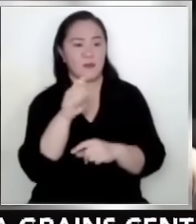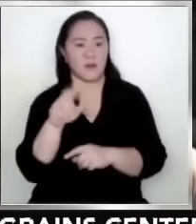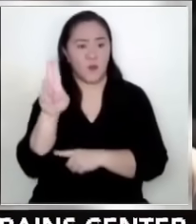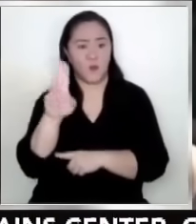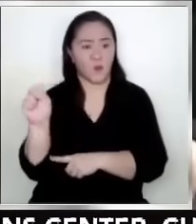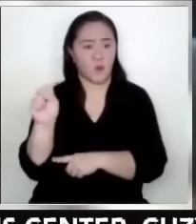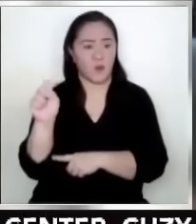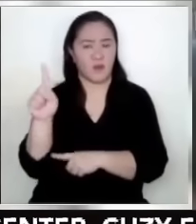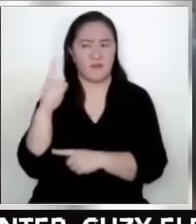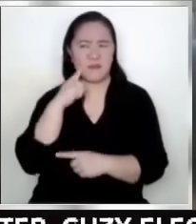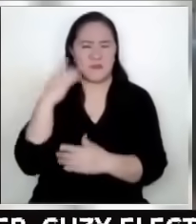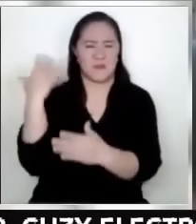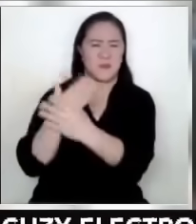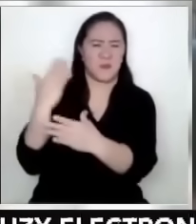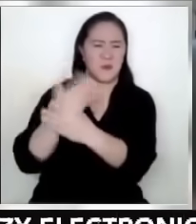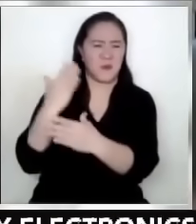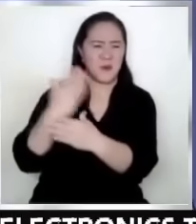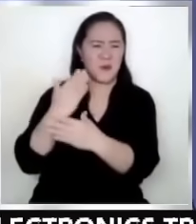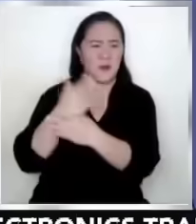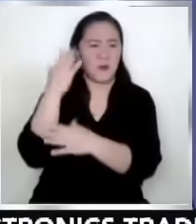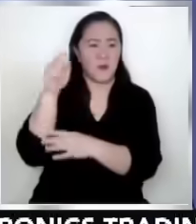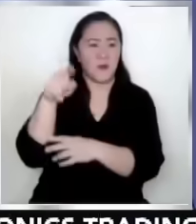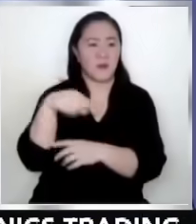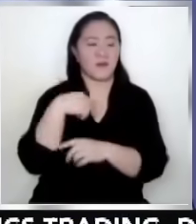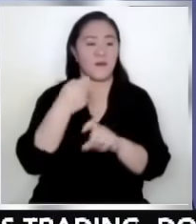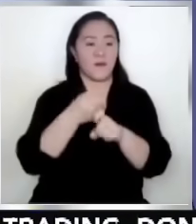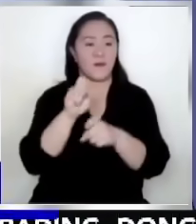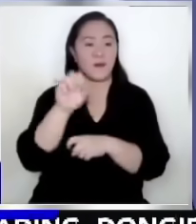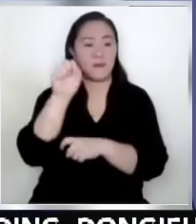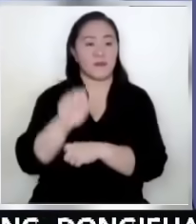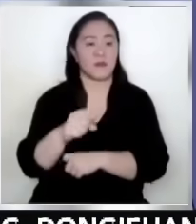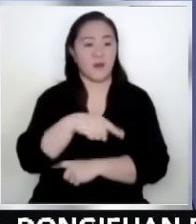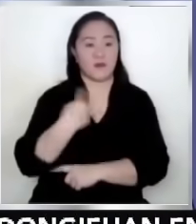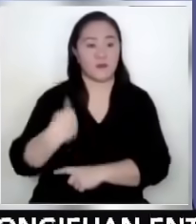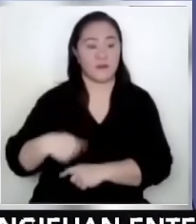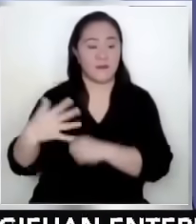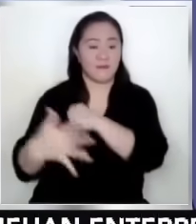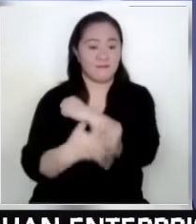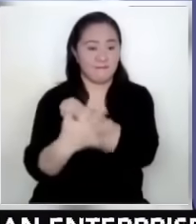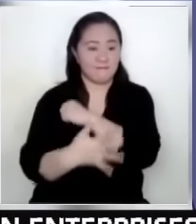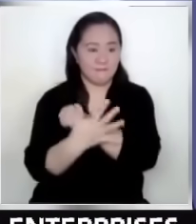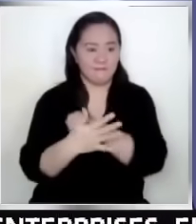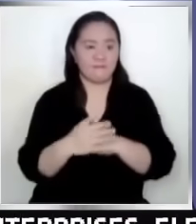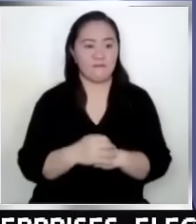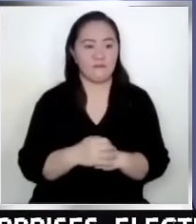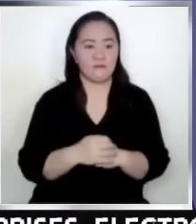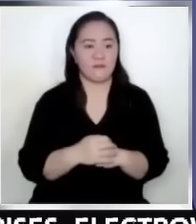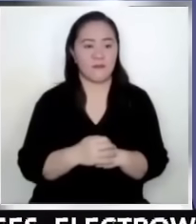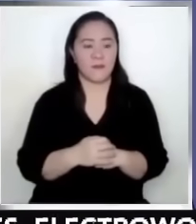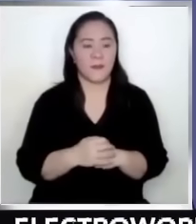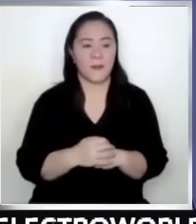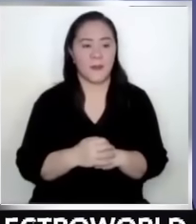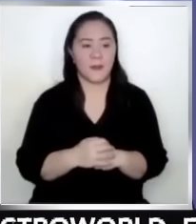sa katahimikan sa South China Sea. 南海本无事，美国来扰之。